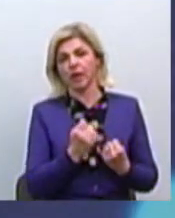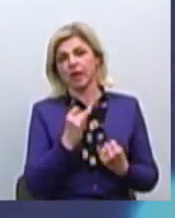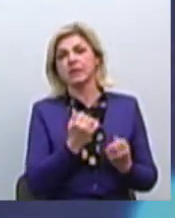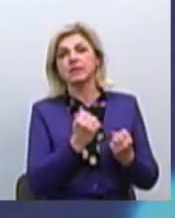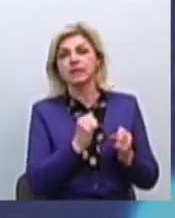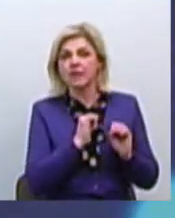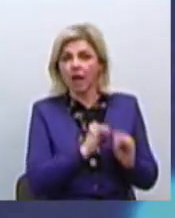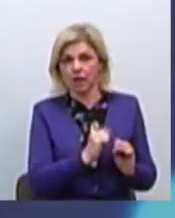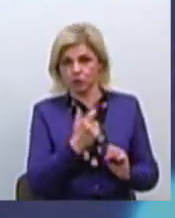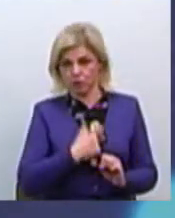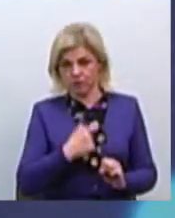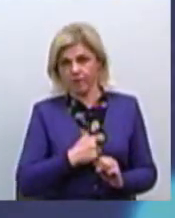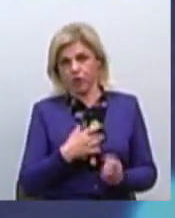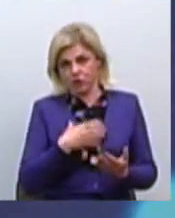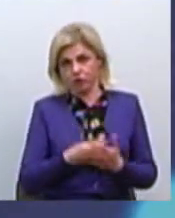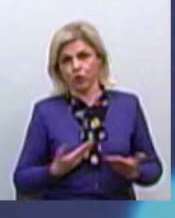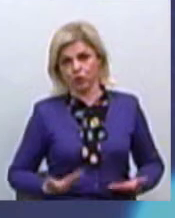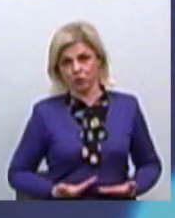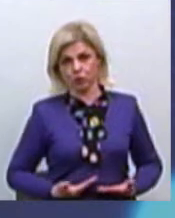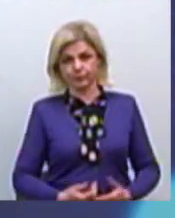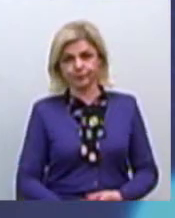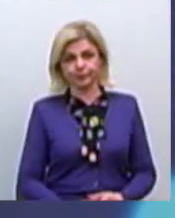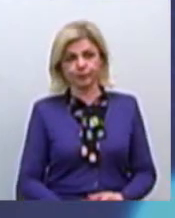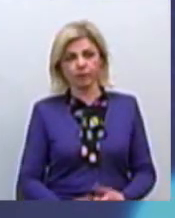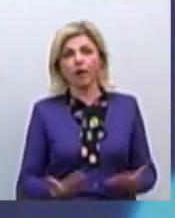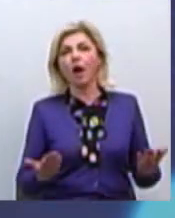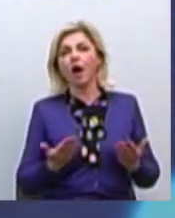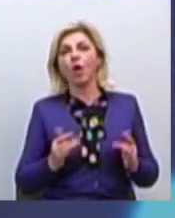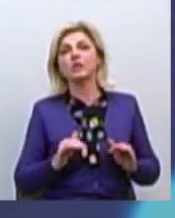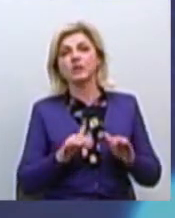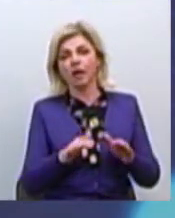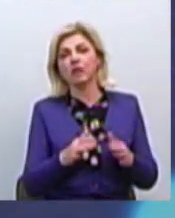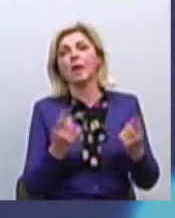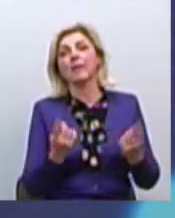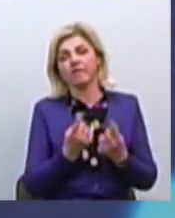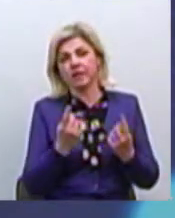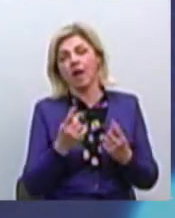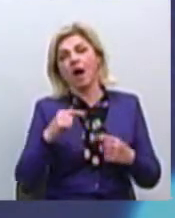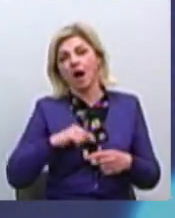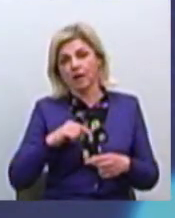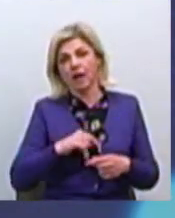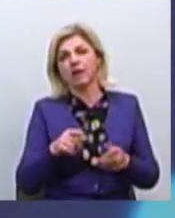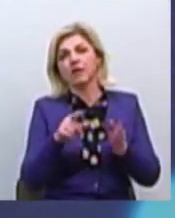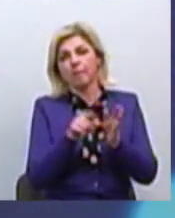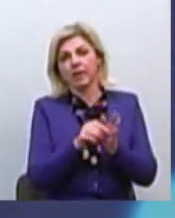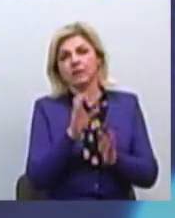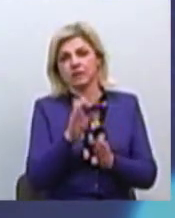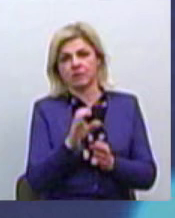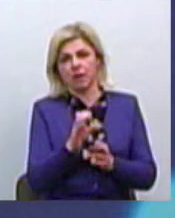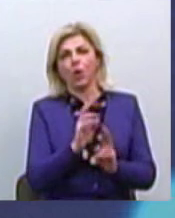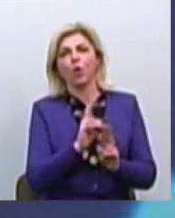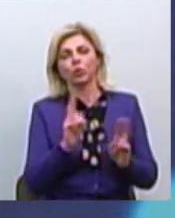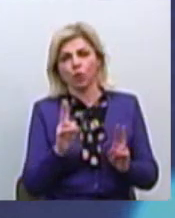якщо буде загроза їхньому життю. Скажіть, будь ласка, які заходи превентивного характеру проводяться із представниками радикально